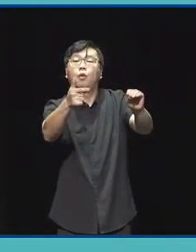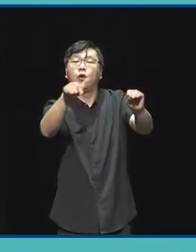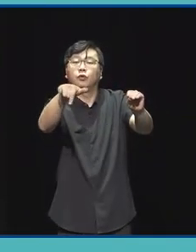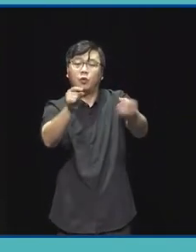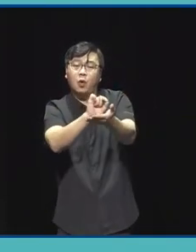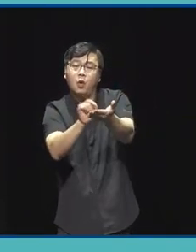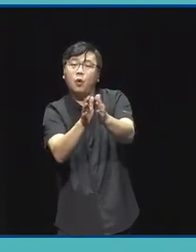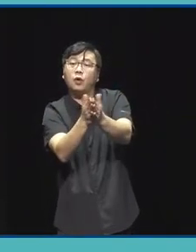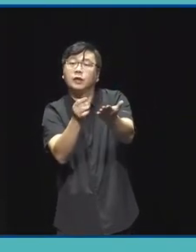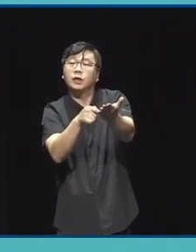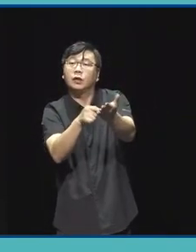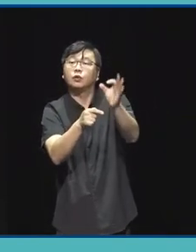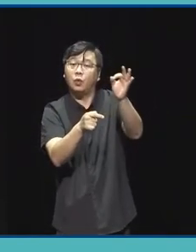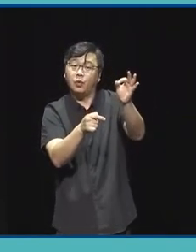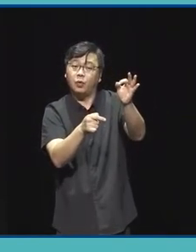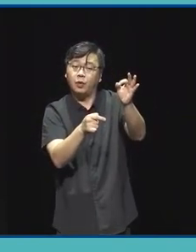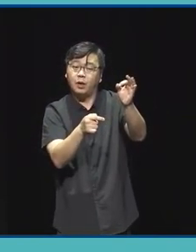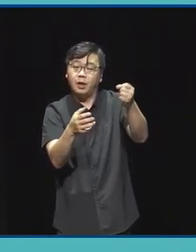전체 지원 규모는